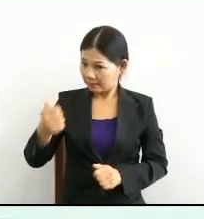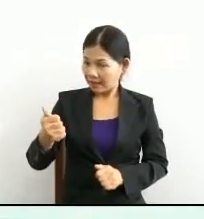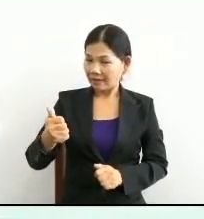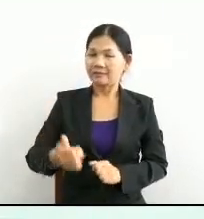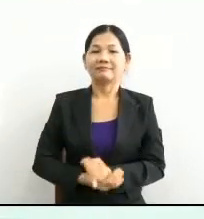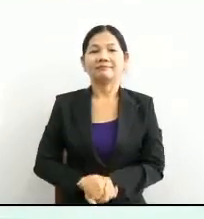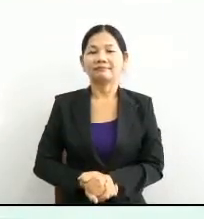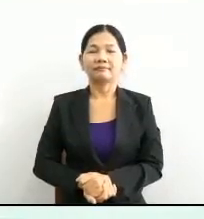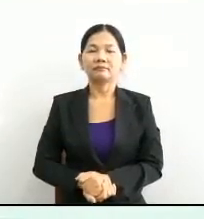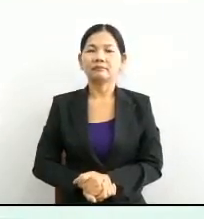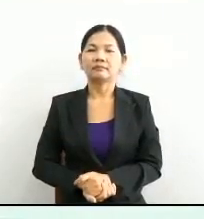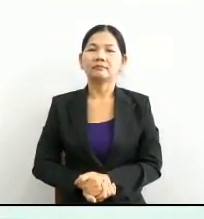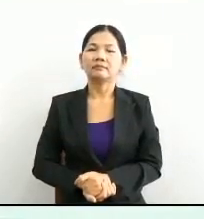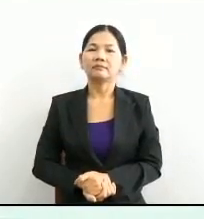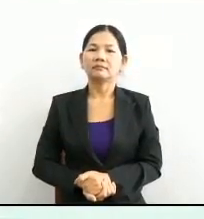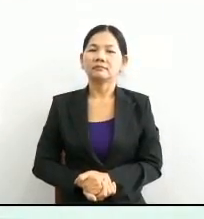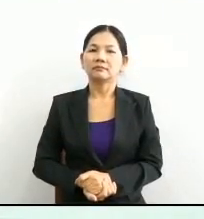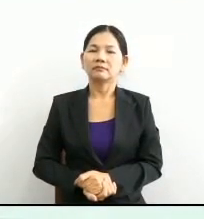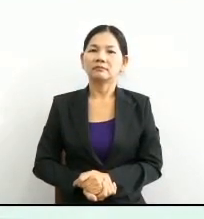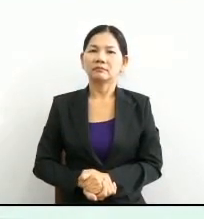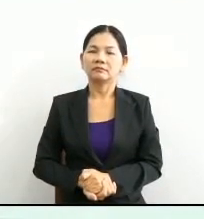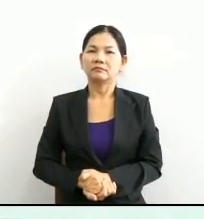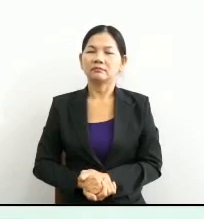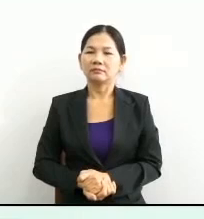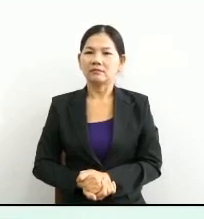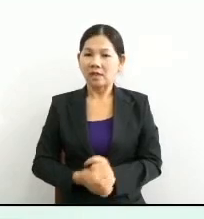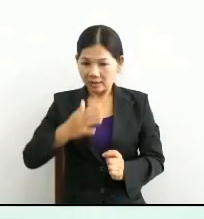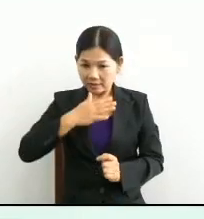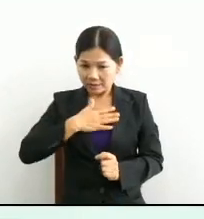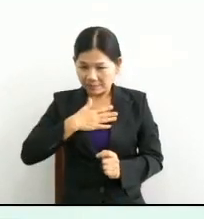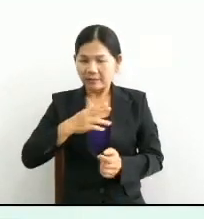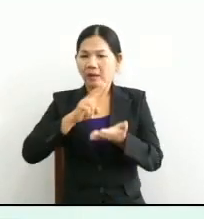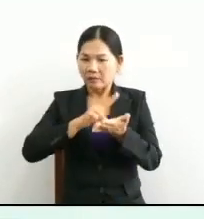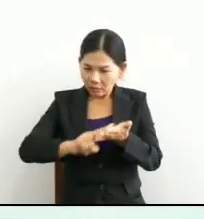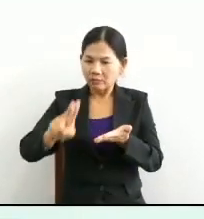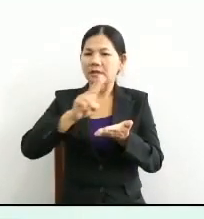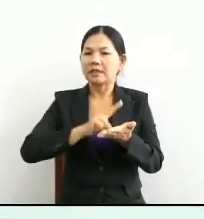bài nè chắc mà này cái đôi tay này ở con thuần là mày nữa nè sẽ